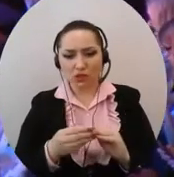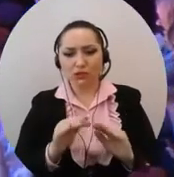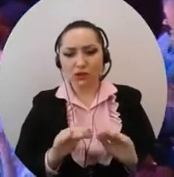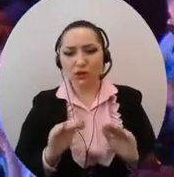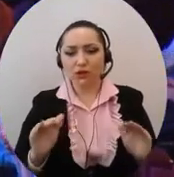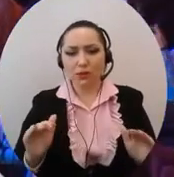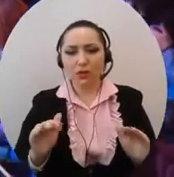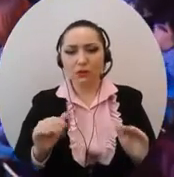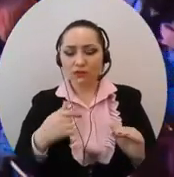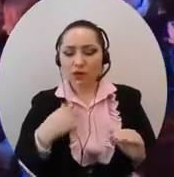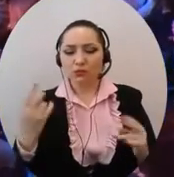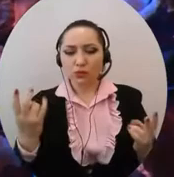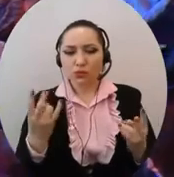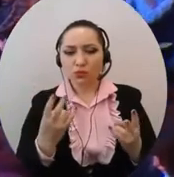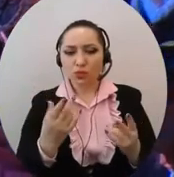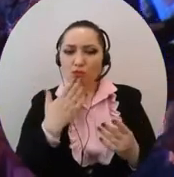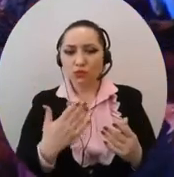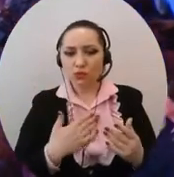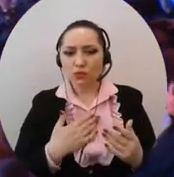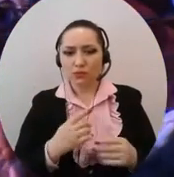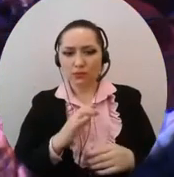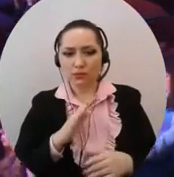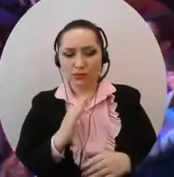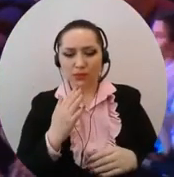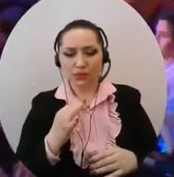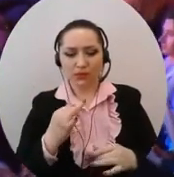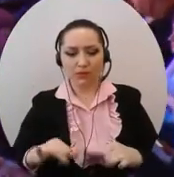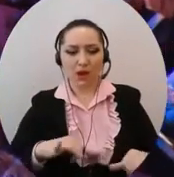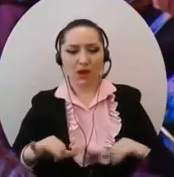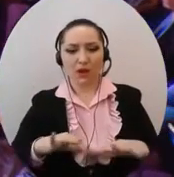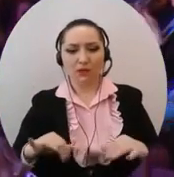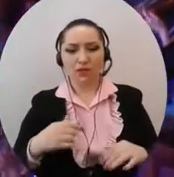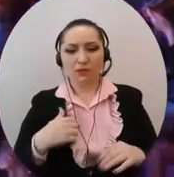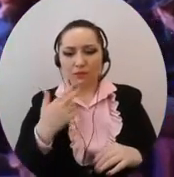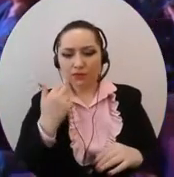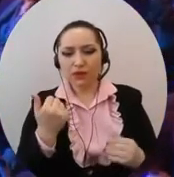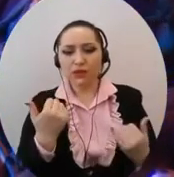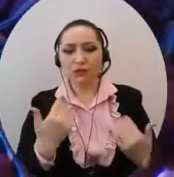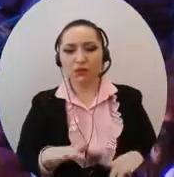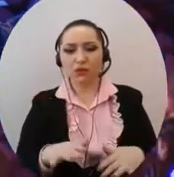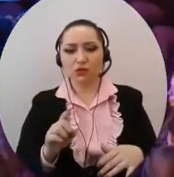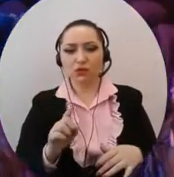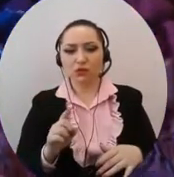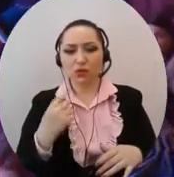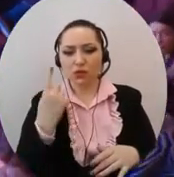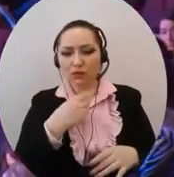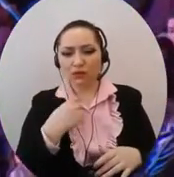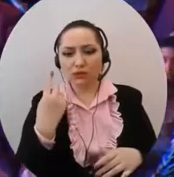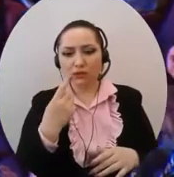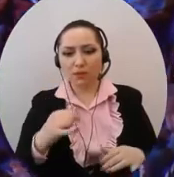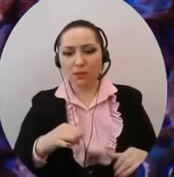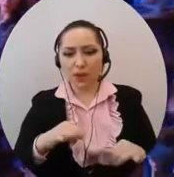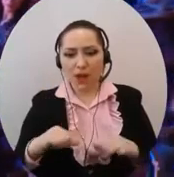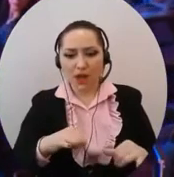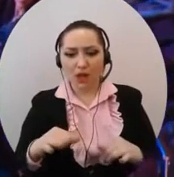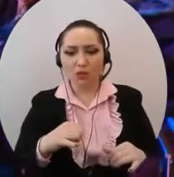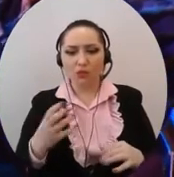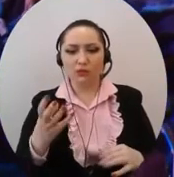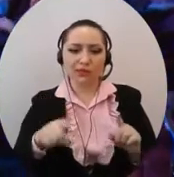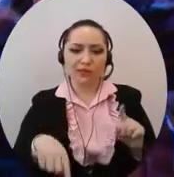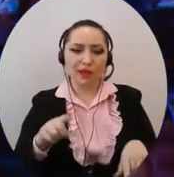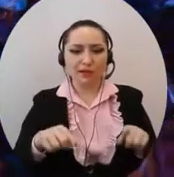ее очень сильно любить и баловать. То есть мы почему-то привыкли, что мы еще лицо наше балуем иногда, волосы балуем,